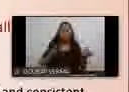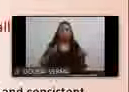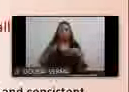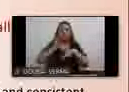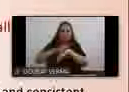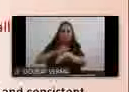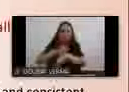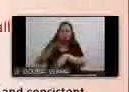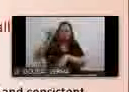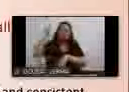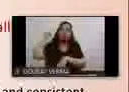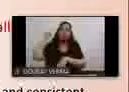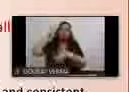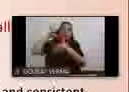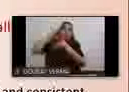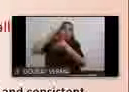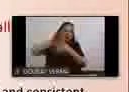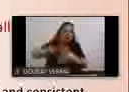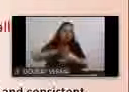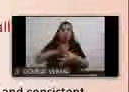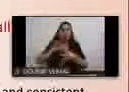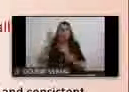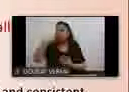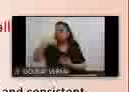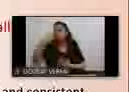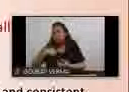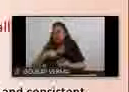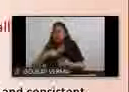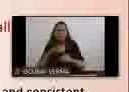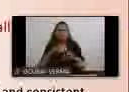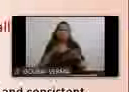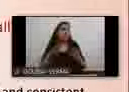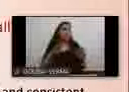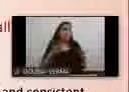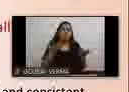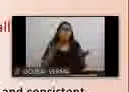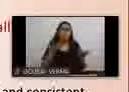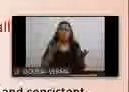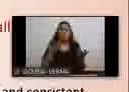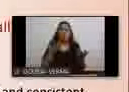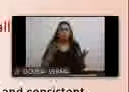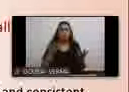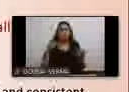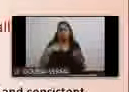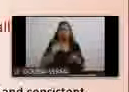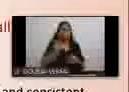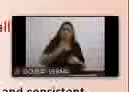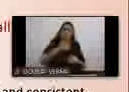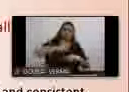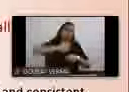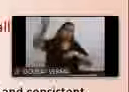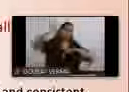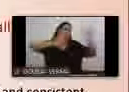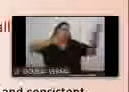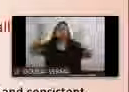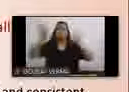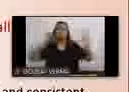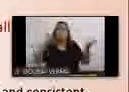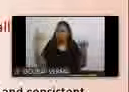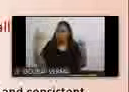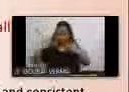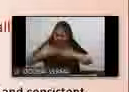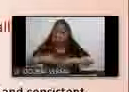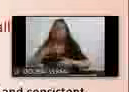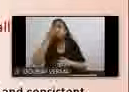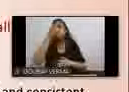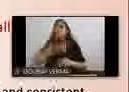आ सकता है, बात बात पर रो सकता है. द चाइल्ड मे लाइक टू बी लेफ्ट अलोन, द चाइल्ड मे नॉट पे अटेंशन टू